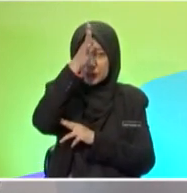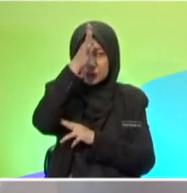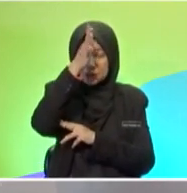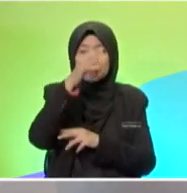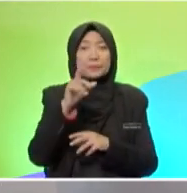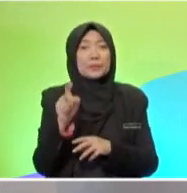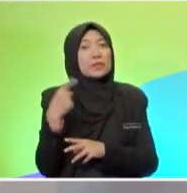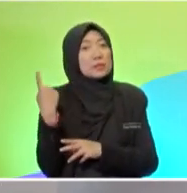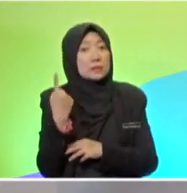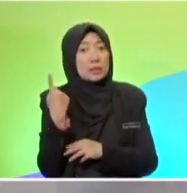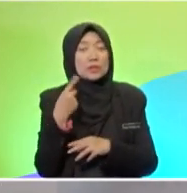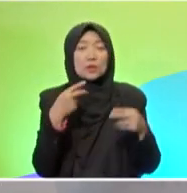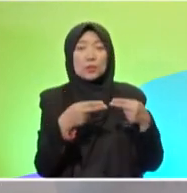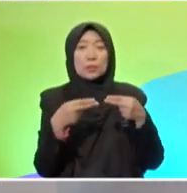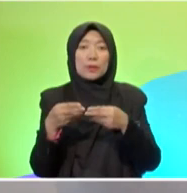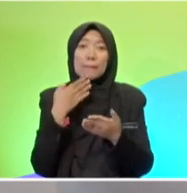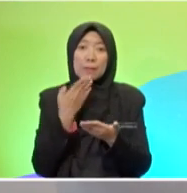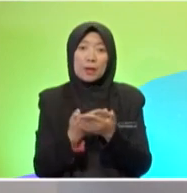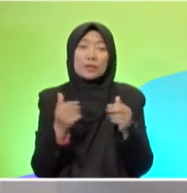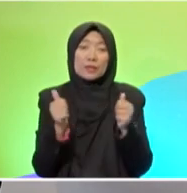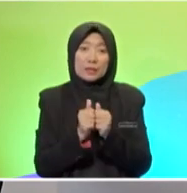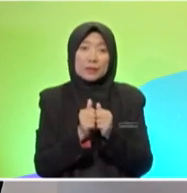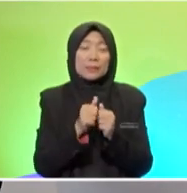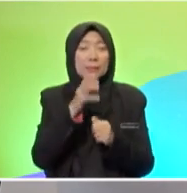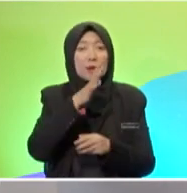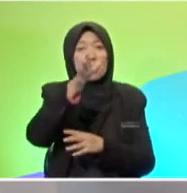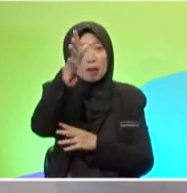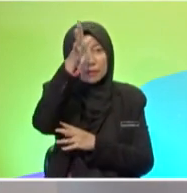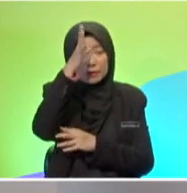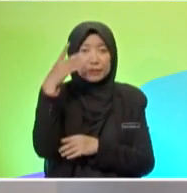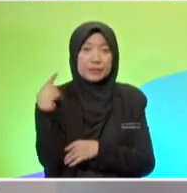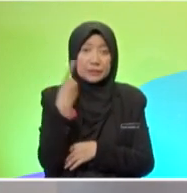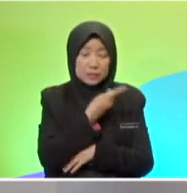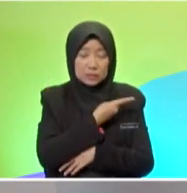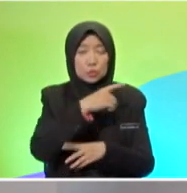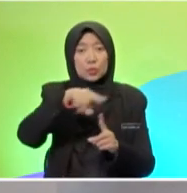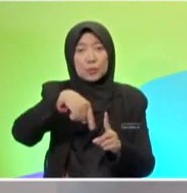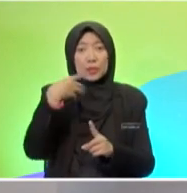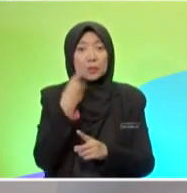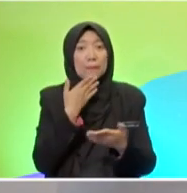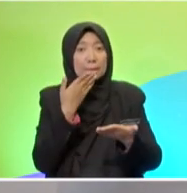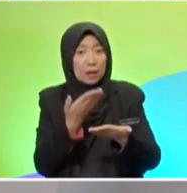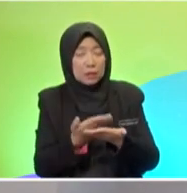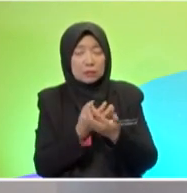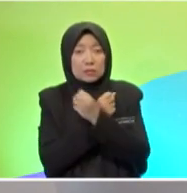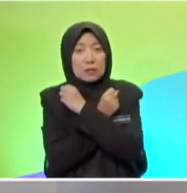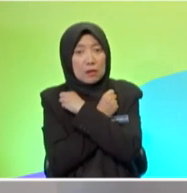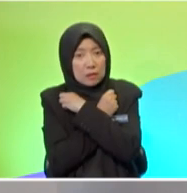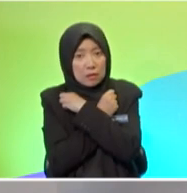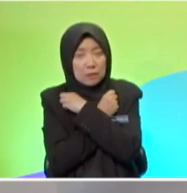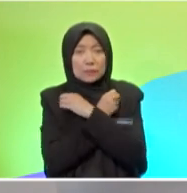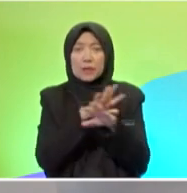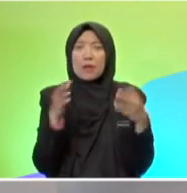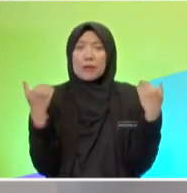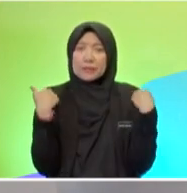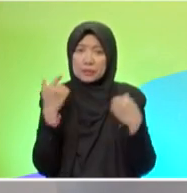sentiasa ada hubungan baik dengan ayah kita supaya bila kita baik dengan Ayah Kita kita sayang Ibu Bapak kita tak